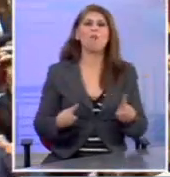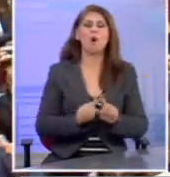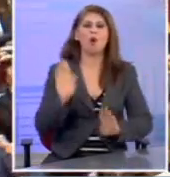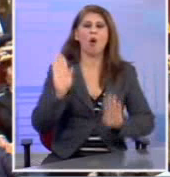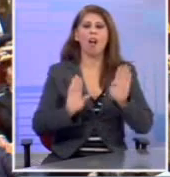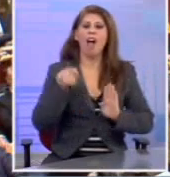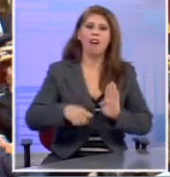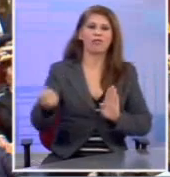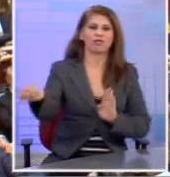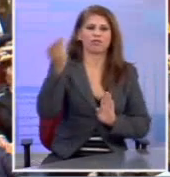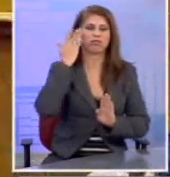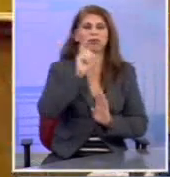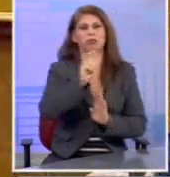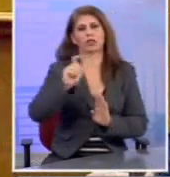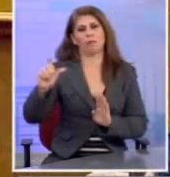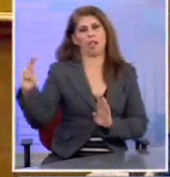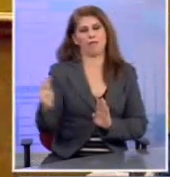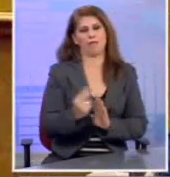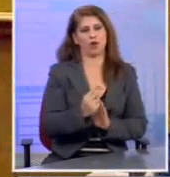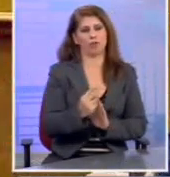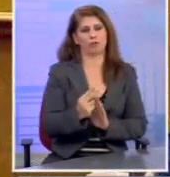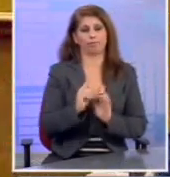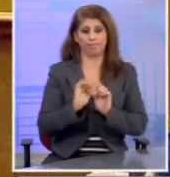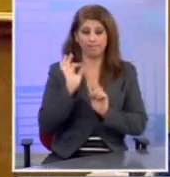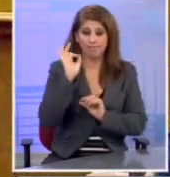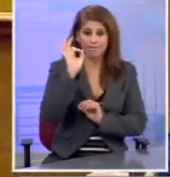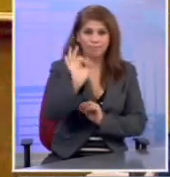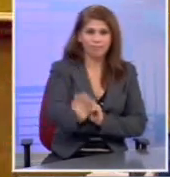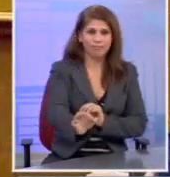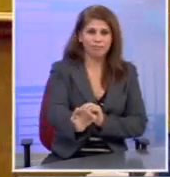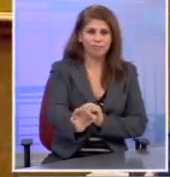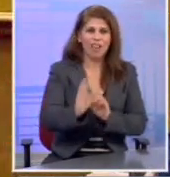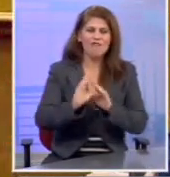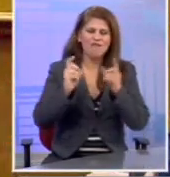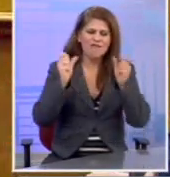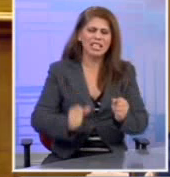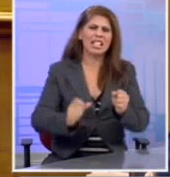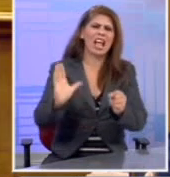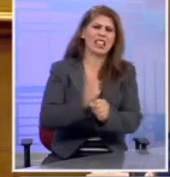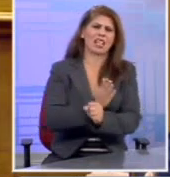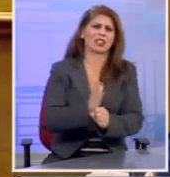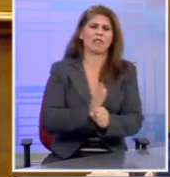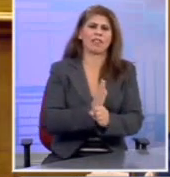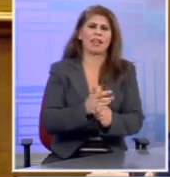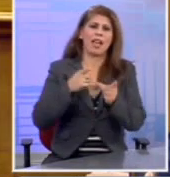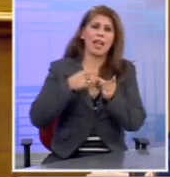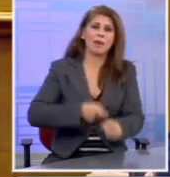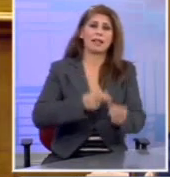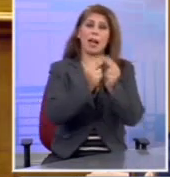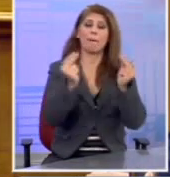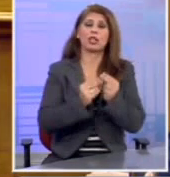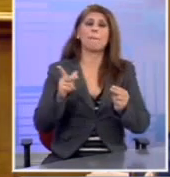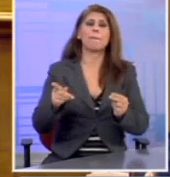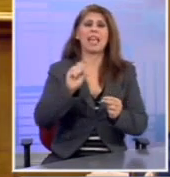πολλά εκατομμύρια ευρώ, για να φτάσουμε στην επιτομή της καταστροφής, τις εγκληματικές συνέπειες του